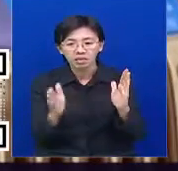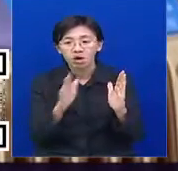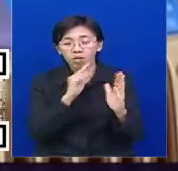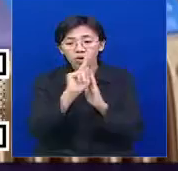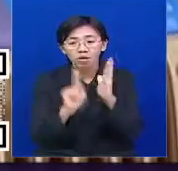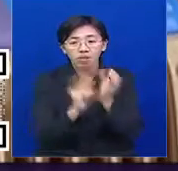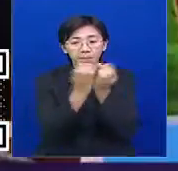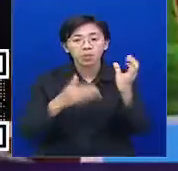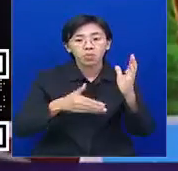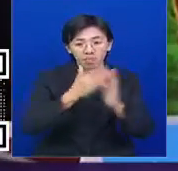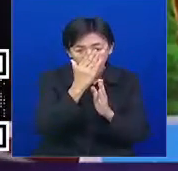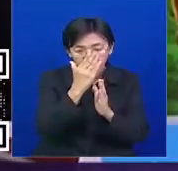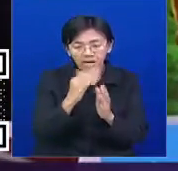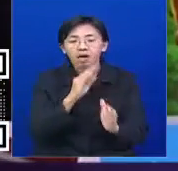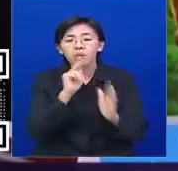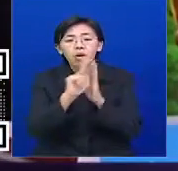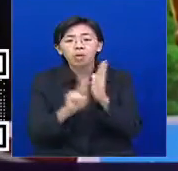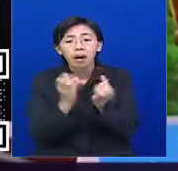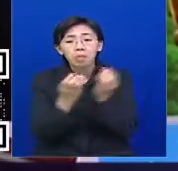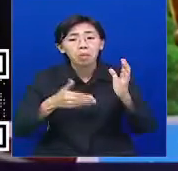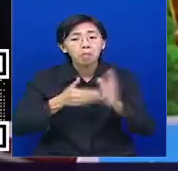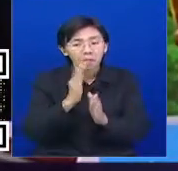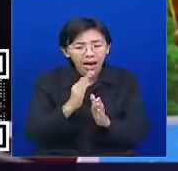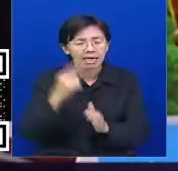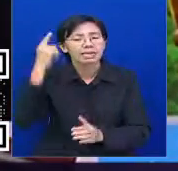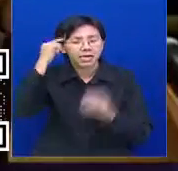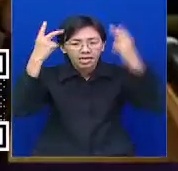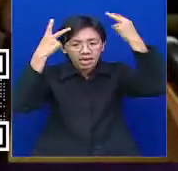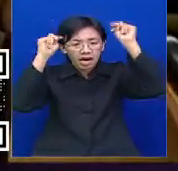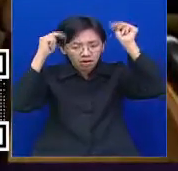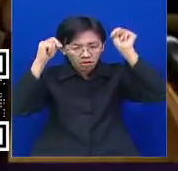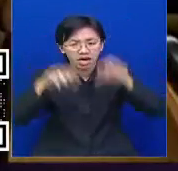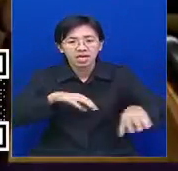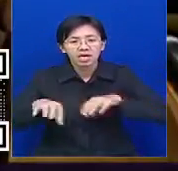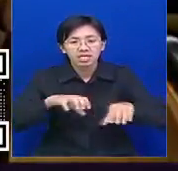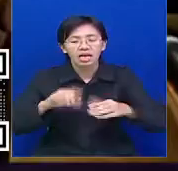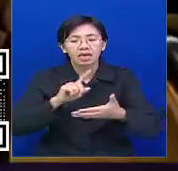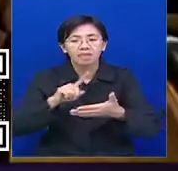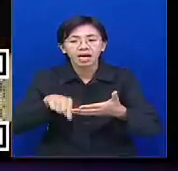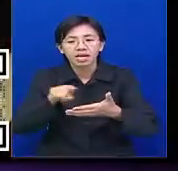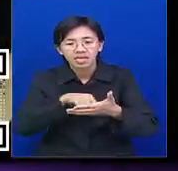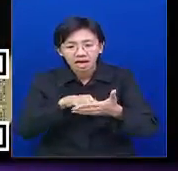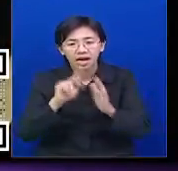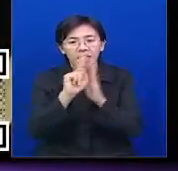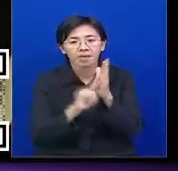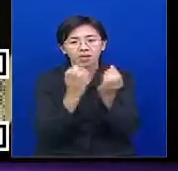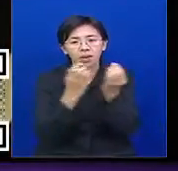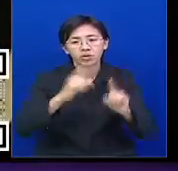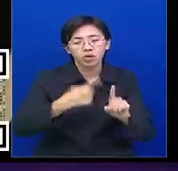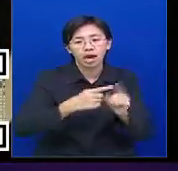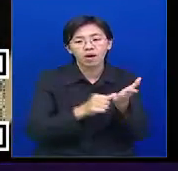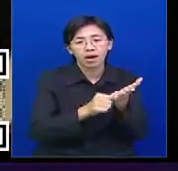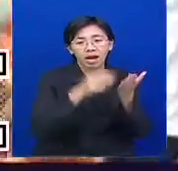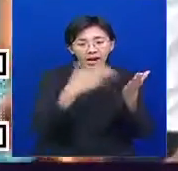านประชามติและหากไม่ผ่านประชามติก็เชื่อว่านายกรัฐมนตรีจะจัดให้มีการเลือกตั้งหลังแก้ไขรัฐธรรมนูญฉบับชั่วคราว